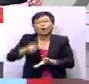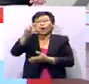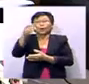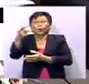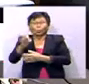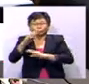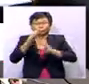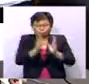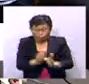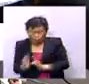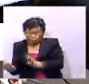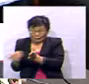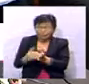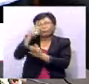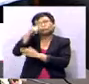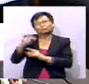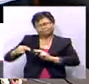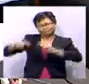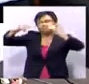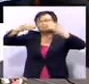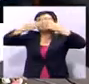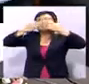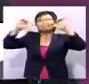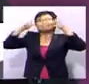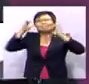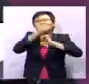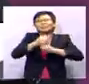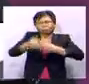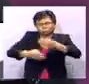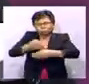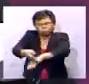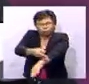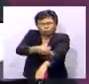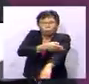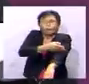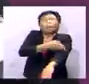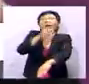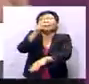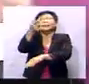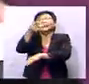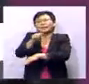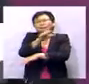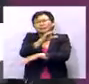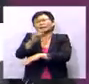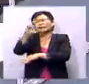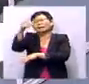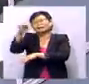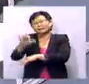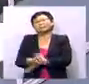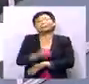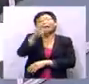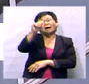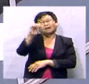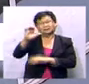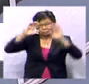Lok, penstrukturan semula itu juga bagi meningkatkan keberkesanan dan produktiviti agensi berkaitan pada masa depan. RAC akan